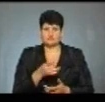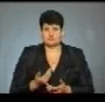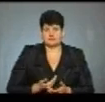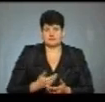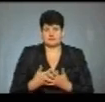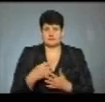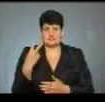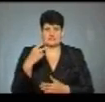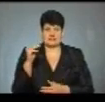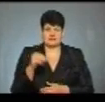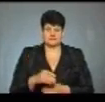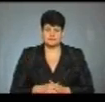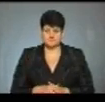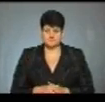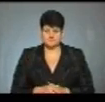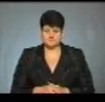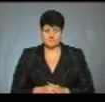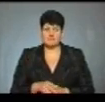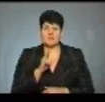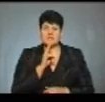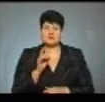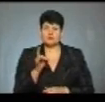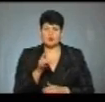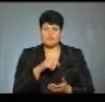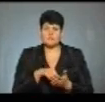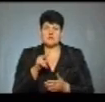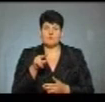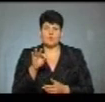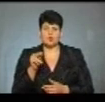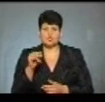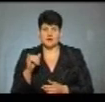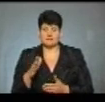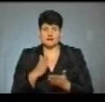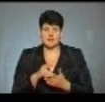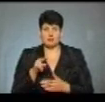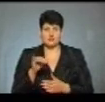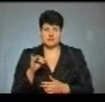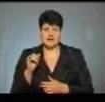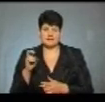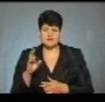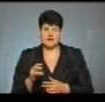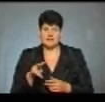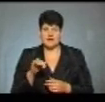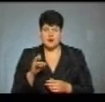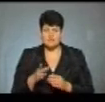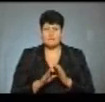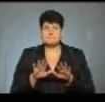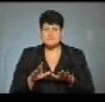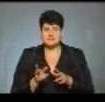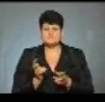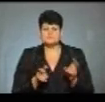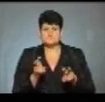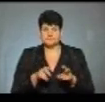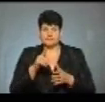більше 20 тисяч. У Кременецькому районі у місті Почаїв розташована Почаївська лавра – місце паломництва вірян